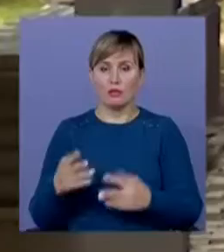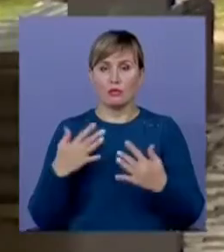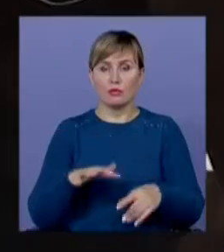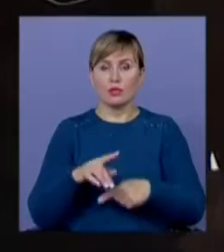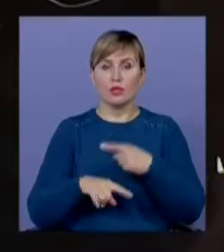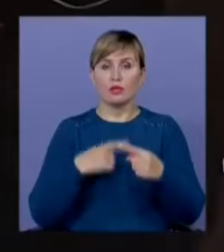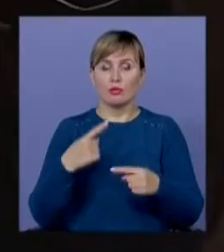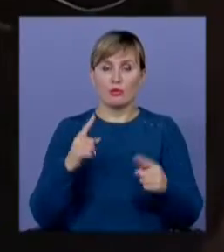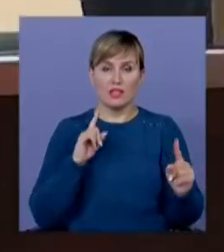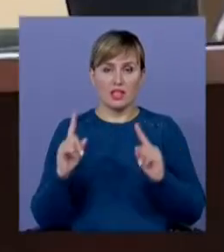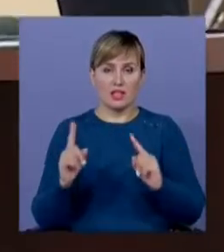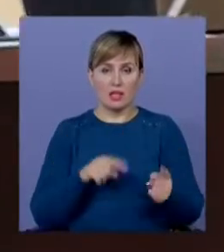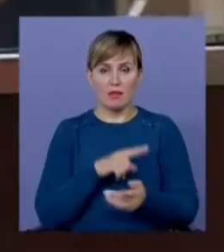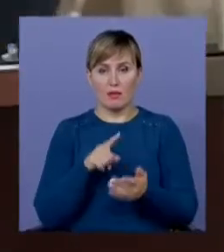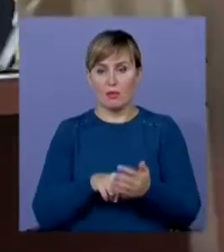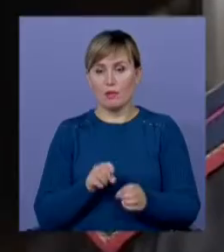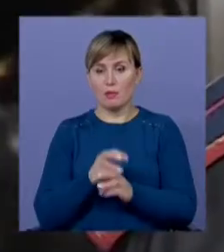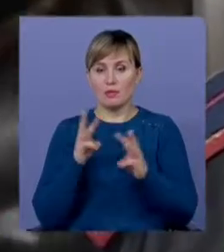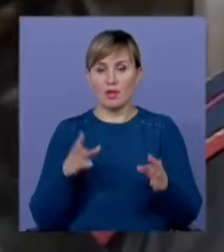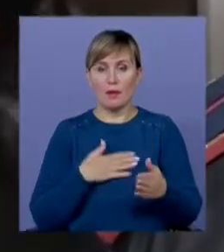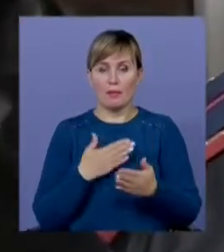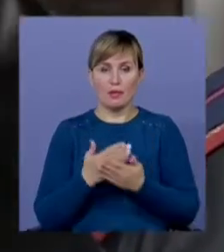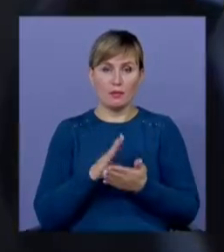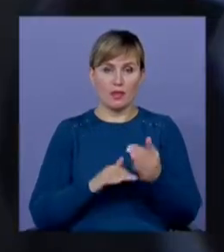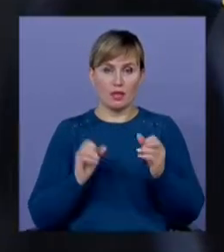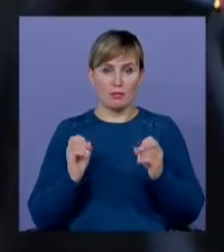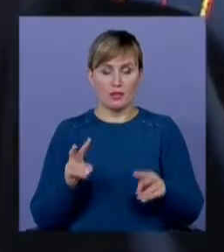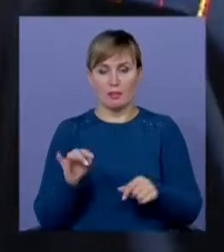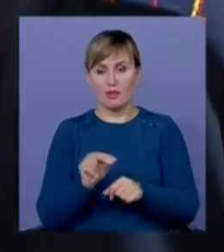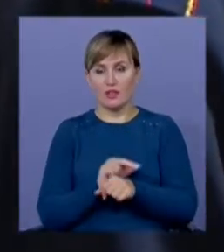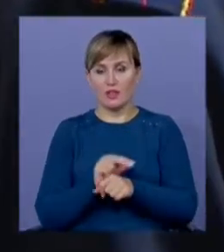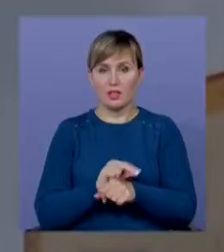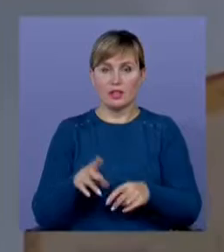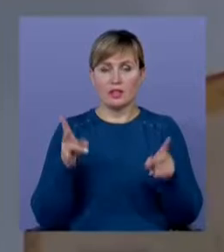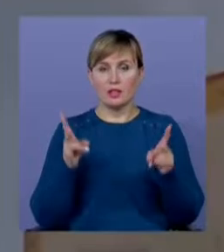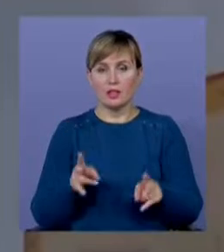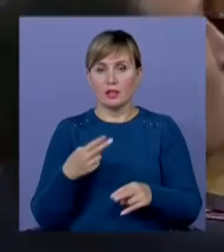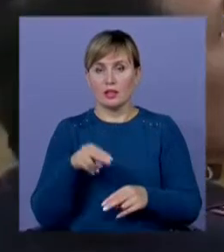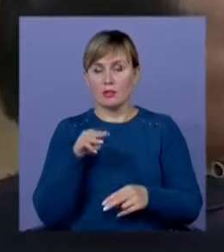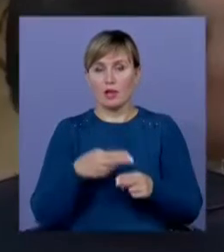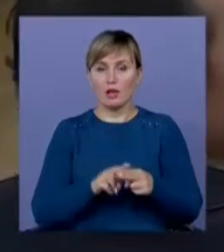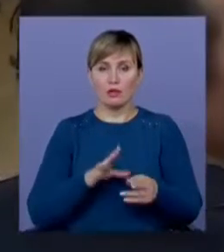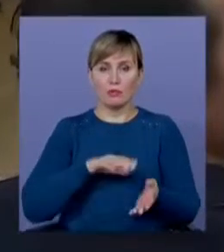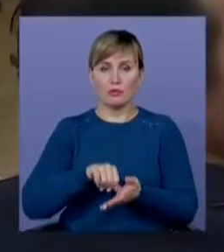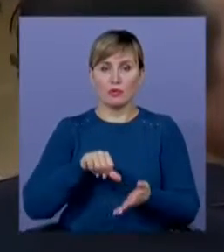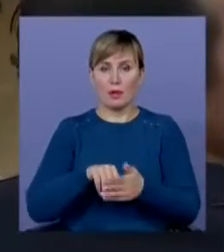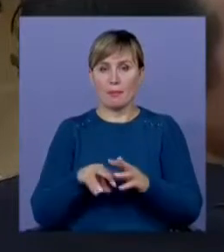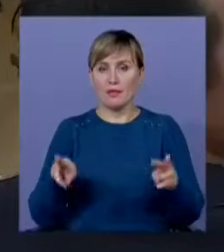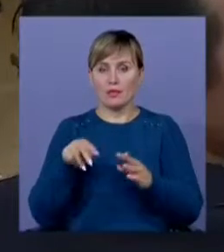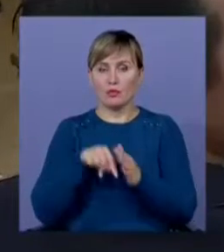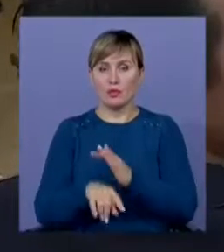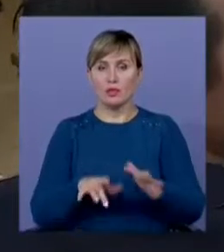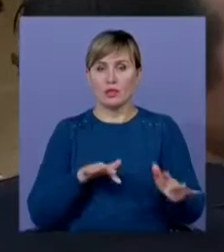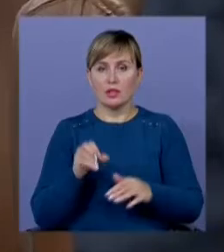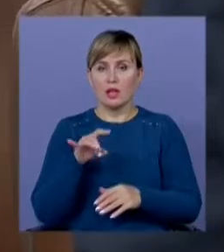другом заседании по вопросам обеспечения общественной безопасности и профилактики ДТП, которое проходило с участием министра внутренних